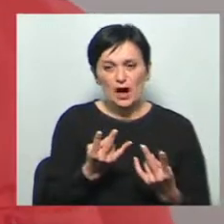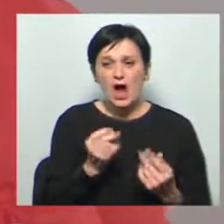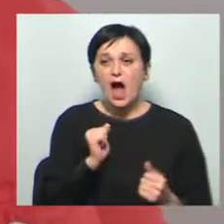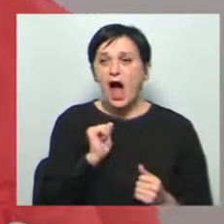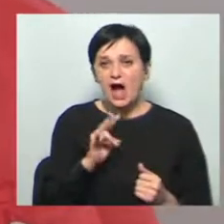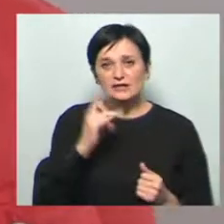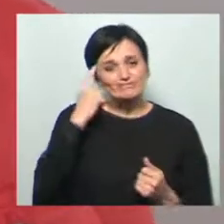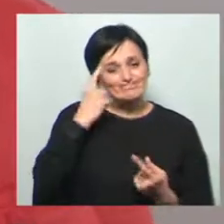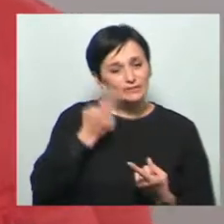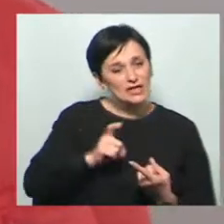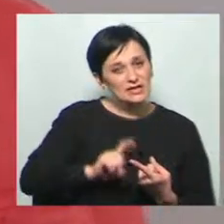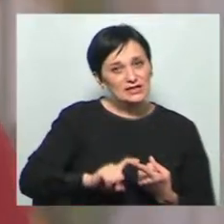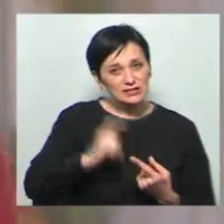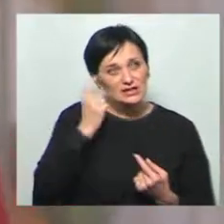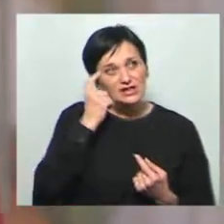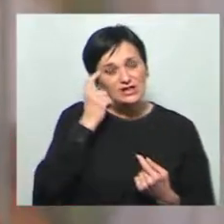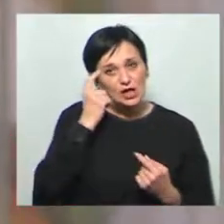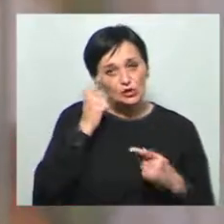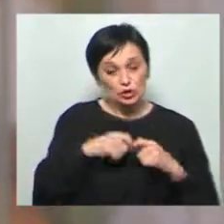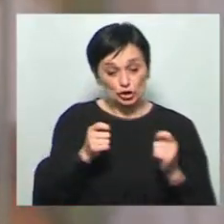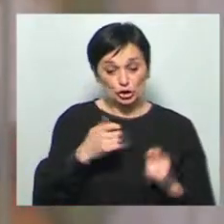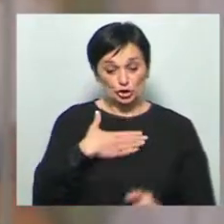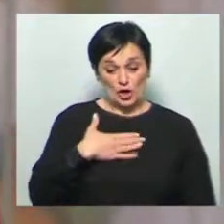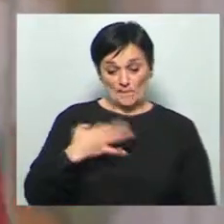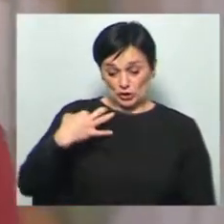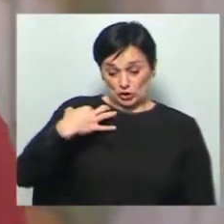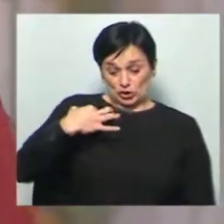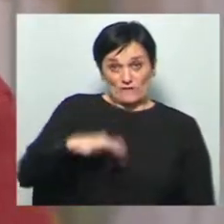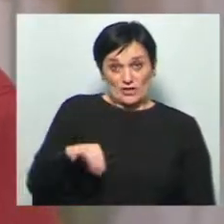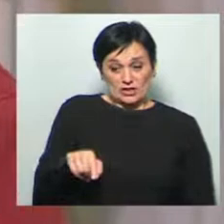ან ინტელექტუალური დარღვევა. ჩემ შვილს პირადად